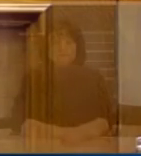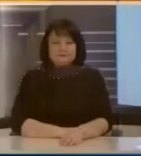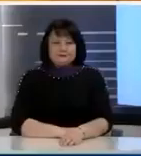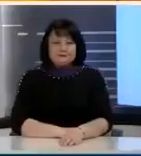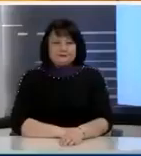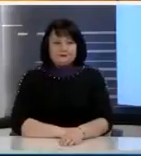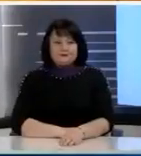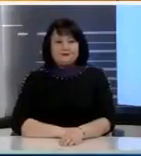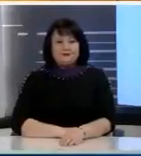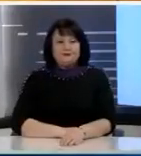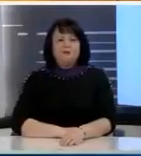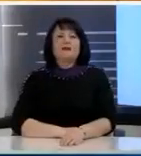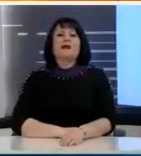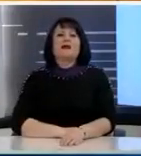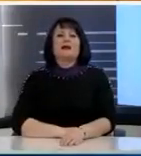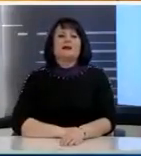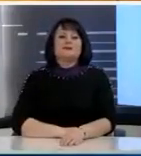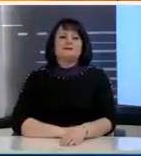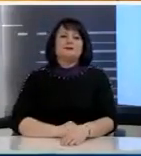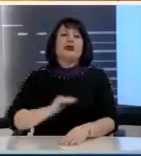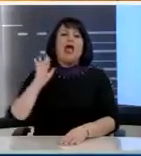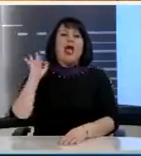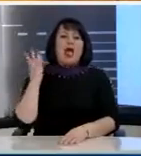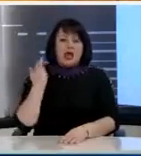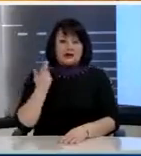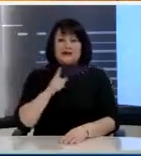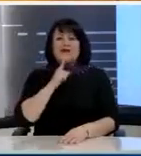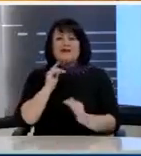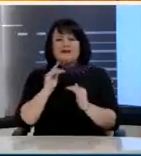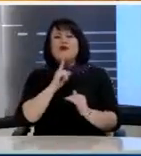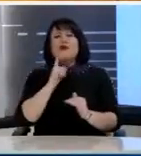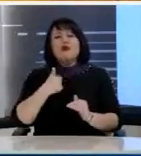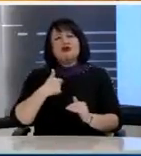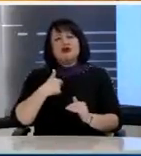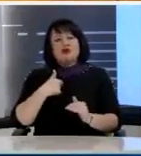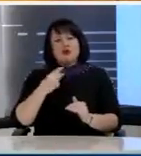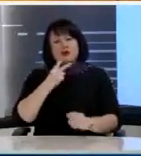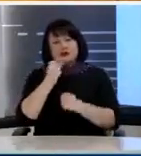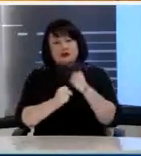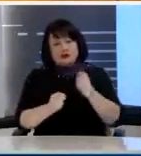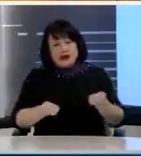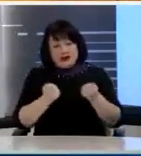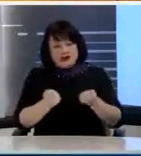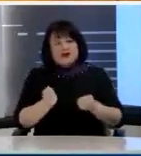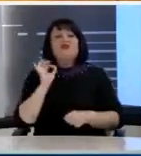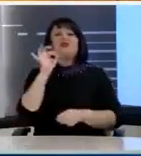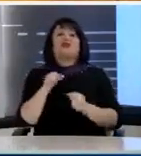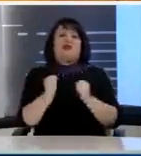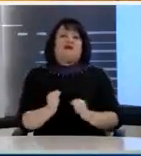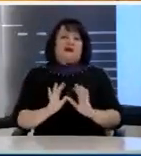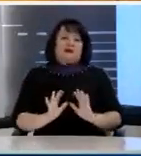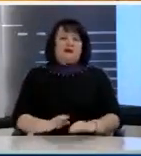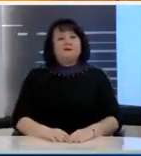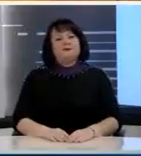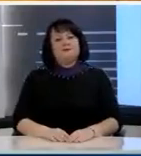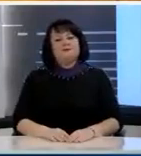Σαλμάς 20 χρόνια μετά, δεν θα είχαμε φτάσει εδώ. Χαρακτηριστικό παράδειγμα μετά από όλα αυτά είναι